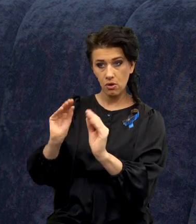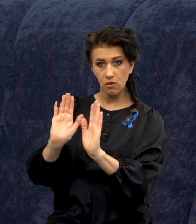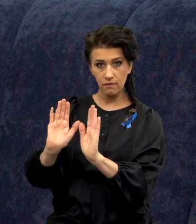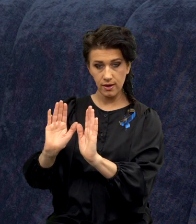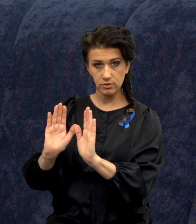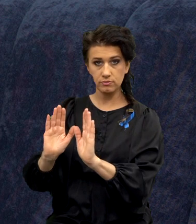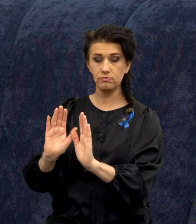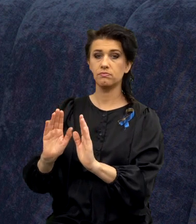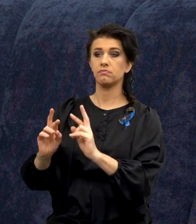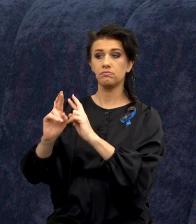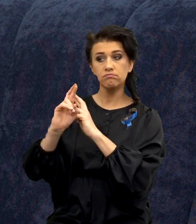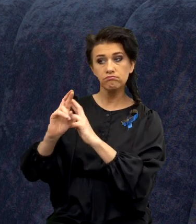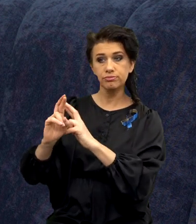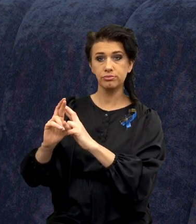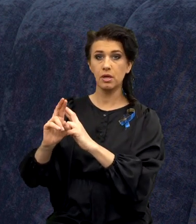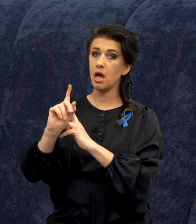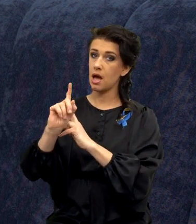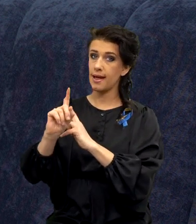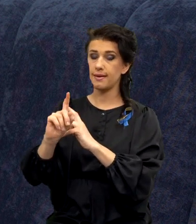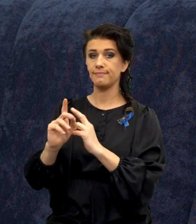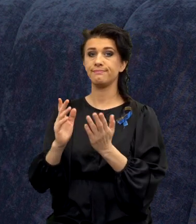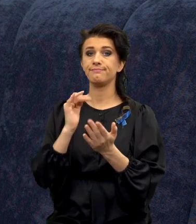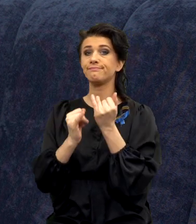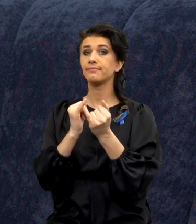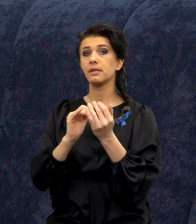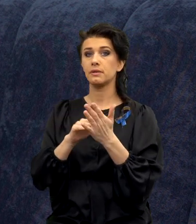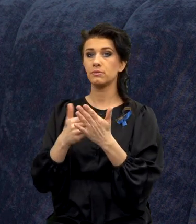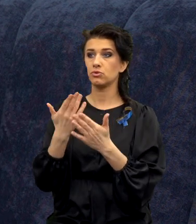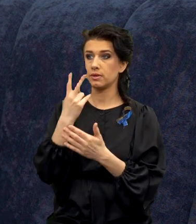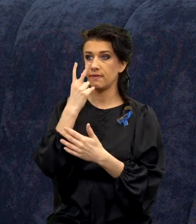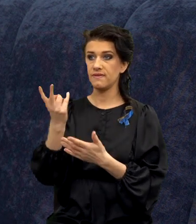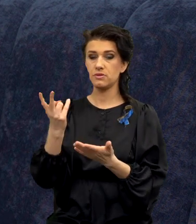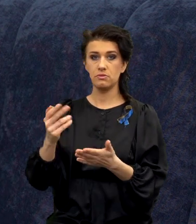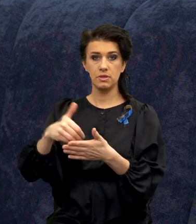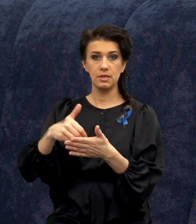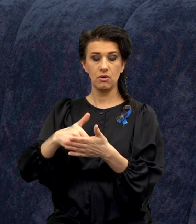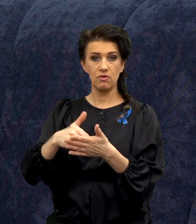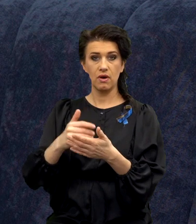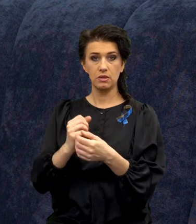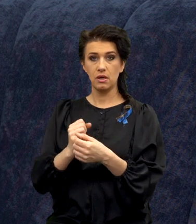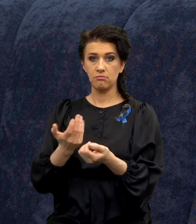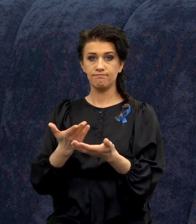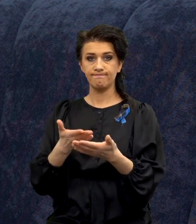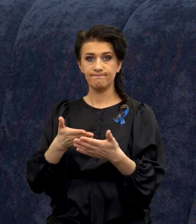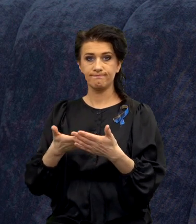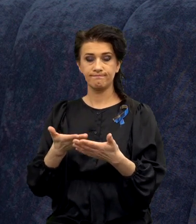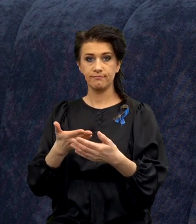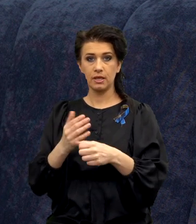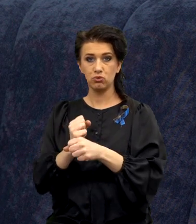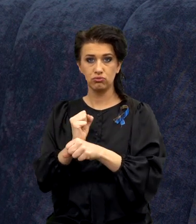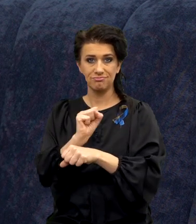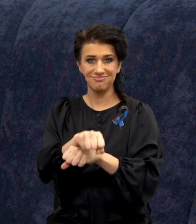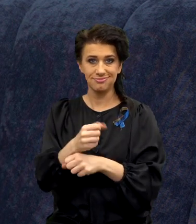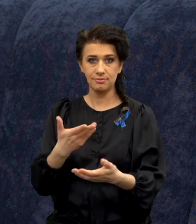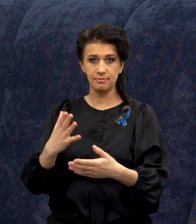reagowania. Niepokojące jest wtedy, kiedy coś wymyka się spod kontroli, kiedy zachowanie przekracza granice jakiegoś wewnętrznego